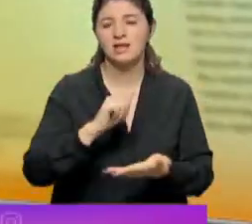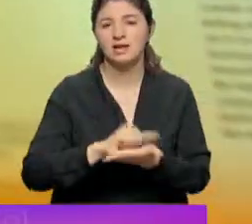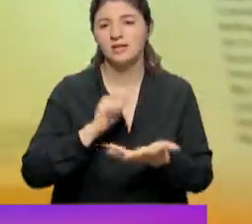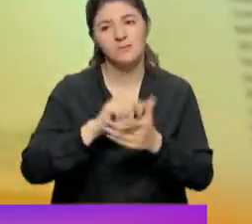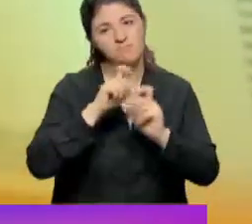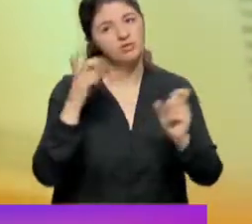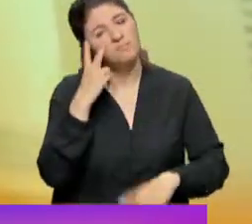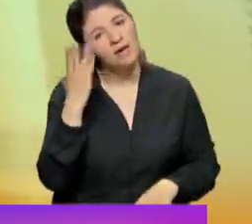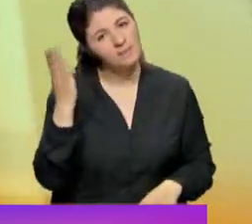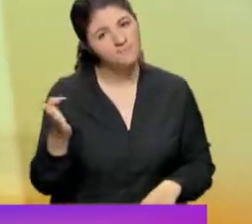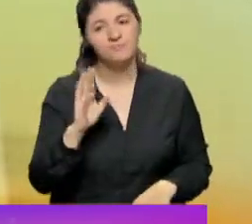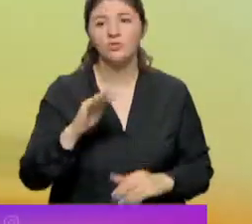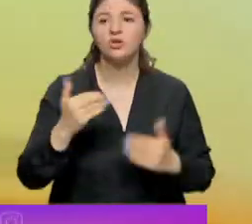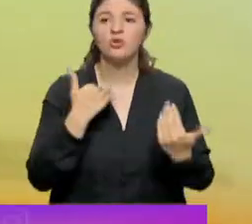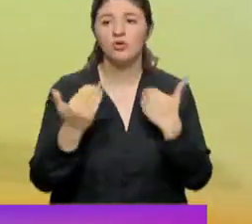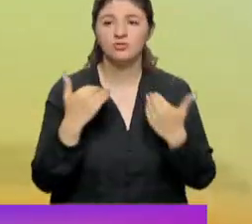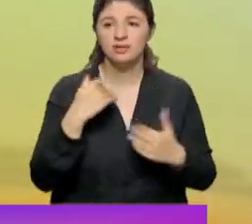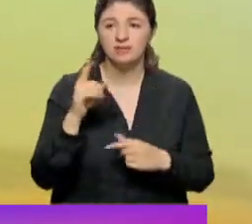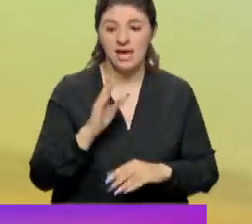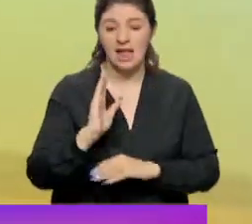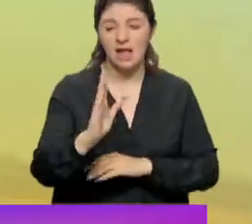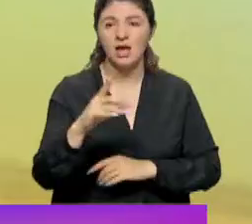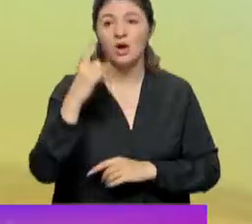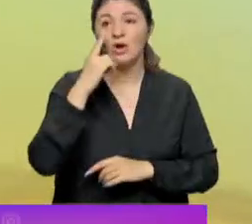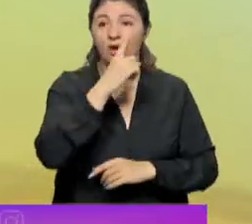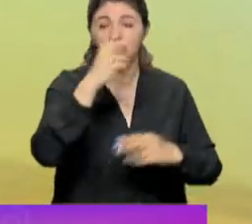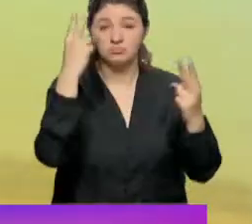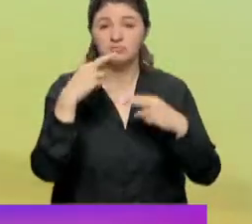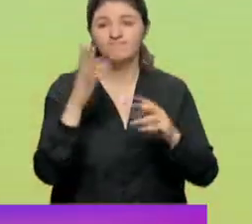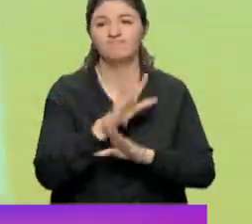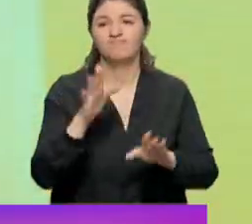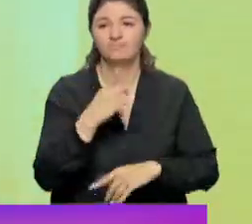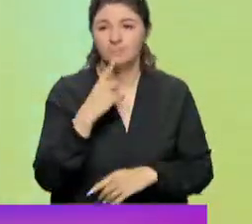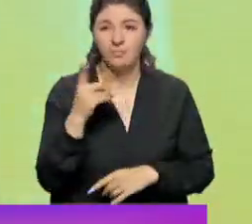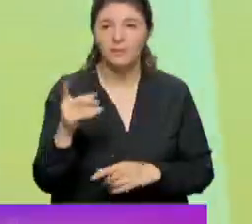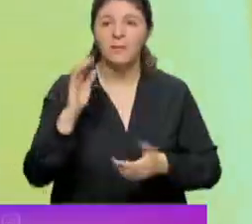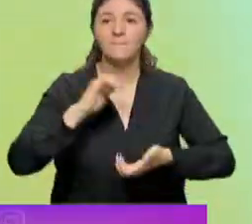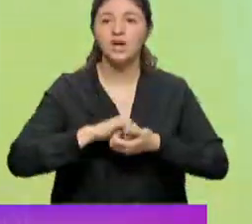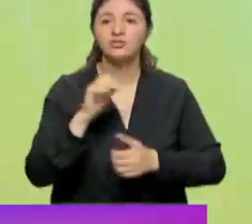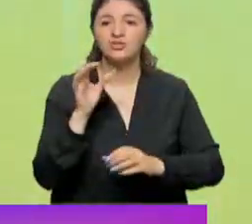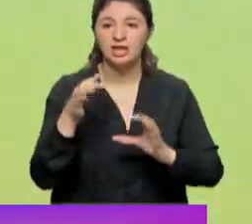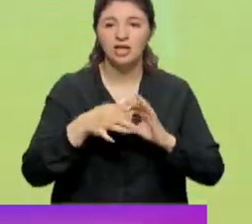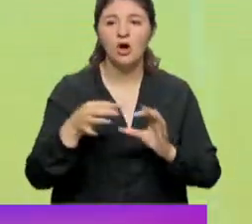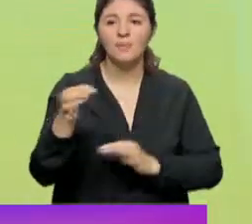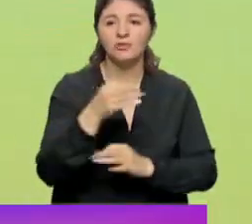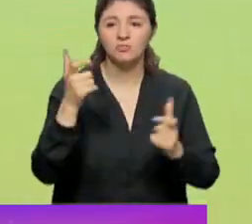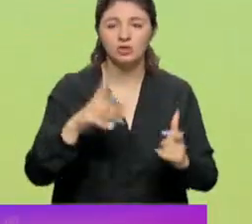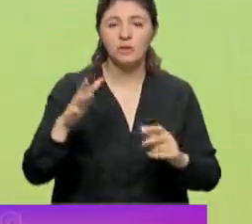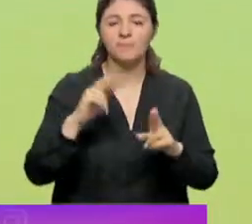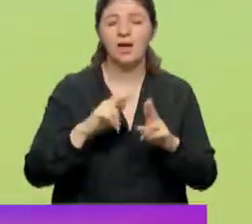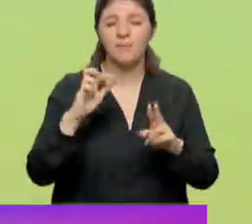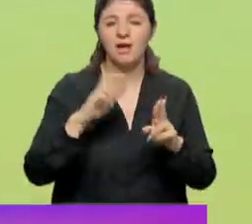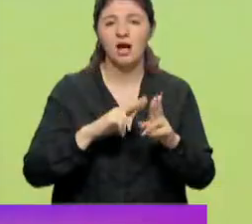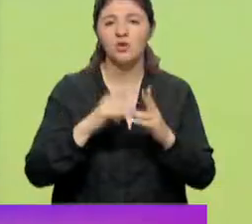gazetelerin manşetlerine geçiyoruz Yozgat İleri gözyaşlarıyla uğurlandı pençe kilit operasyonu bölgesinde terör